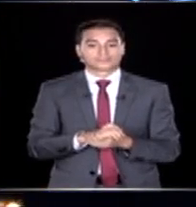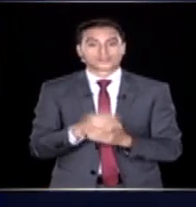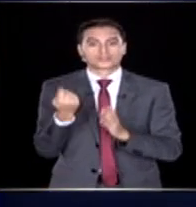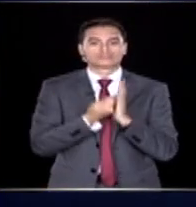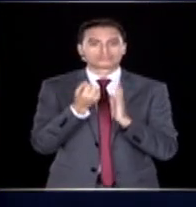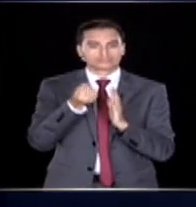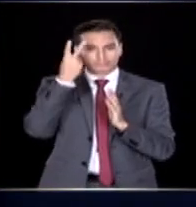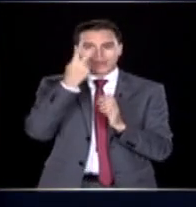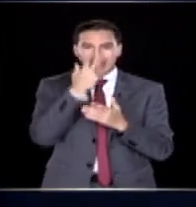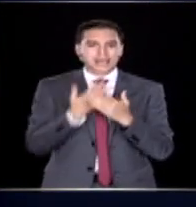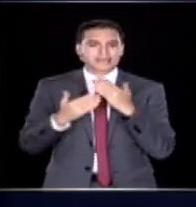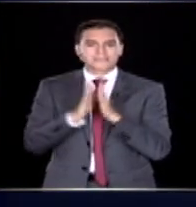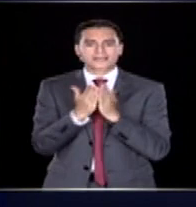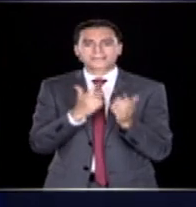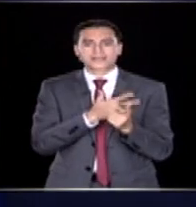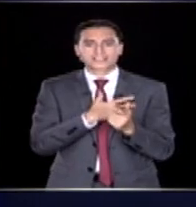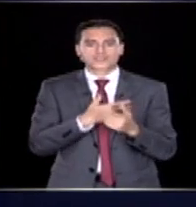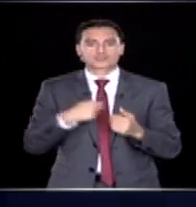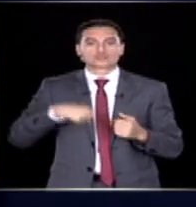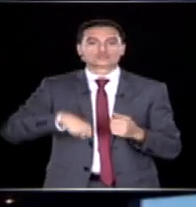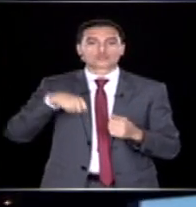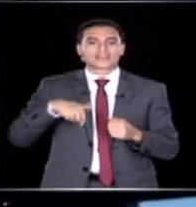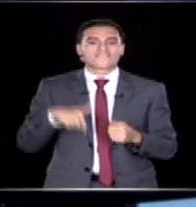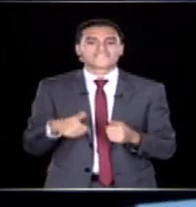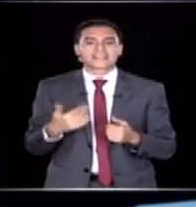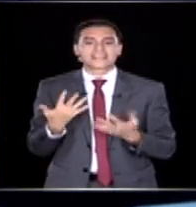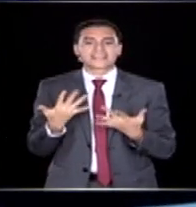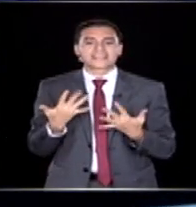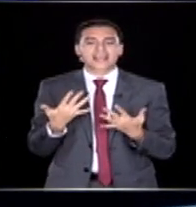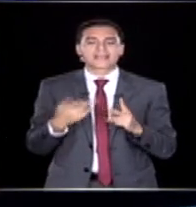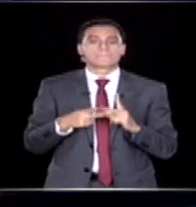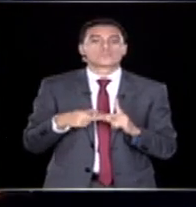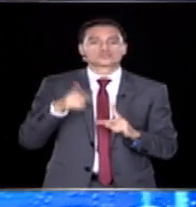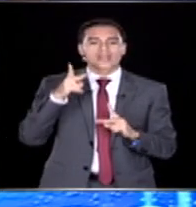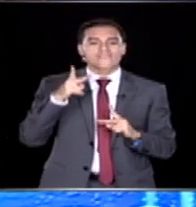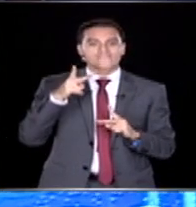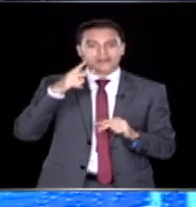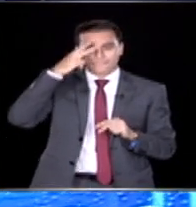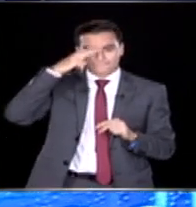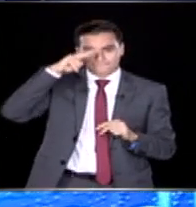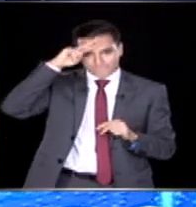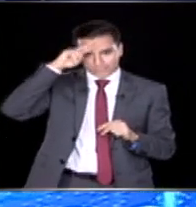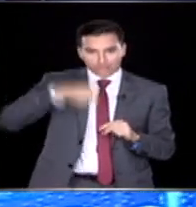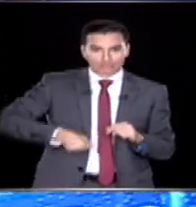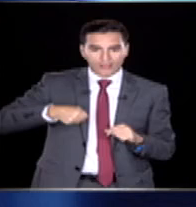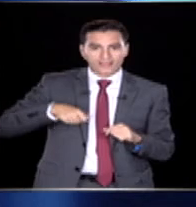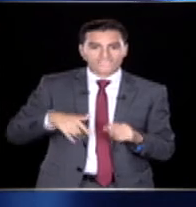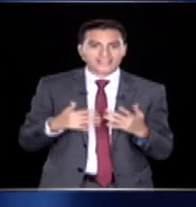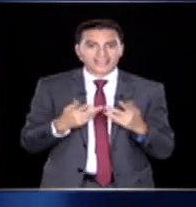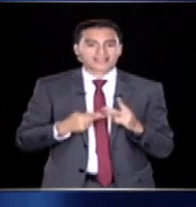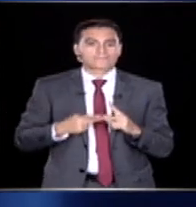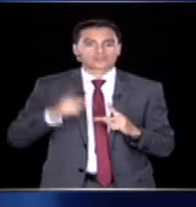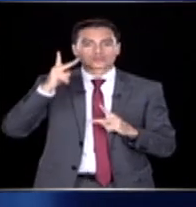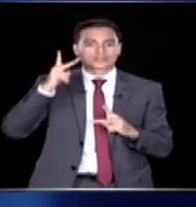أديب مصري راحل مؤلف كتاب حقيبة في يد مسافر، فمن هو؟